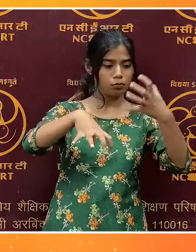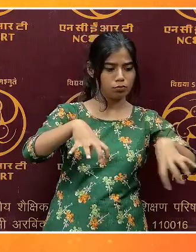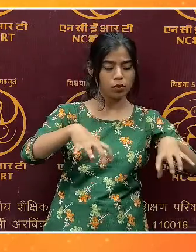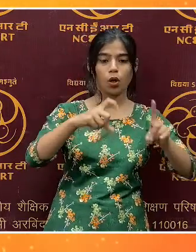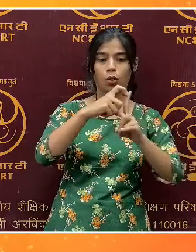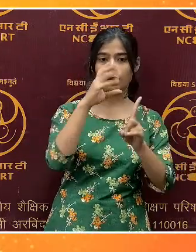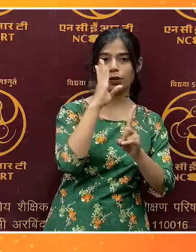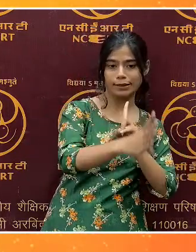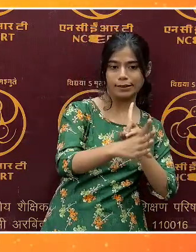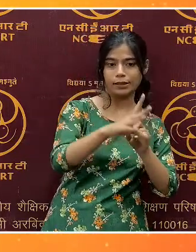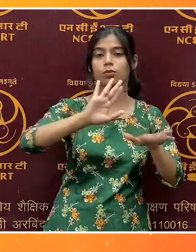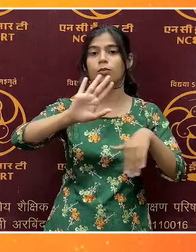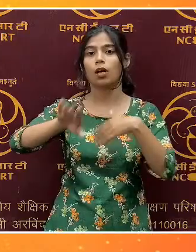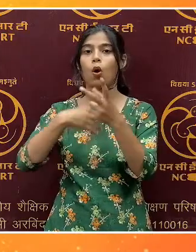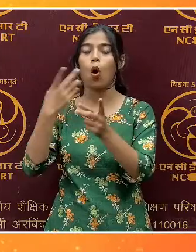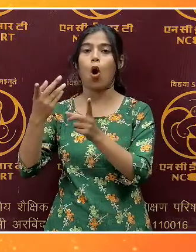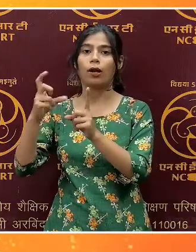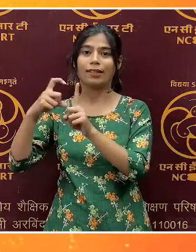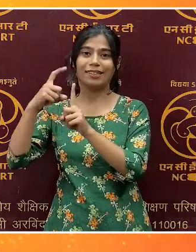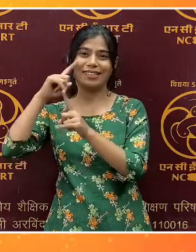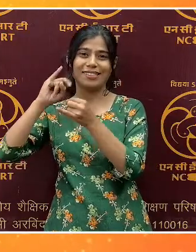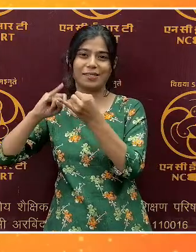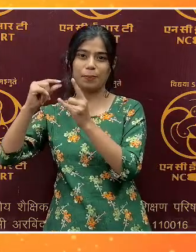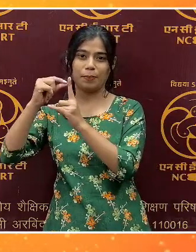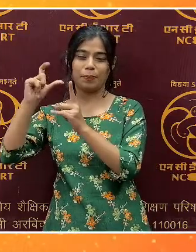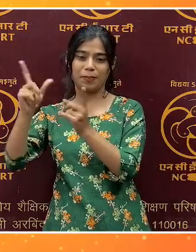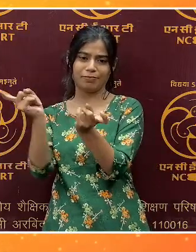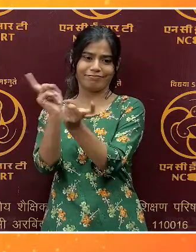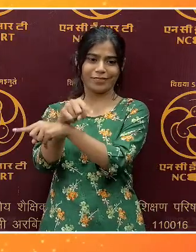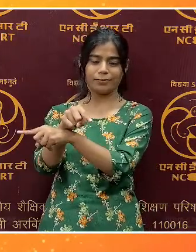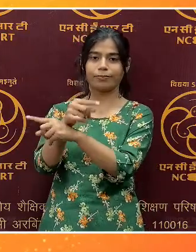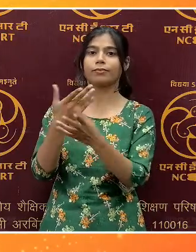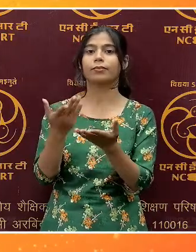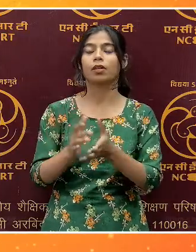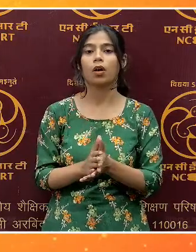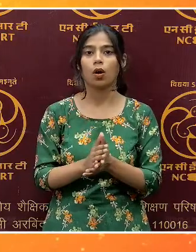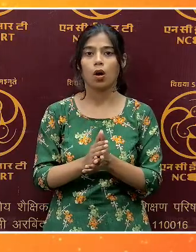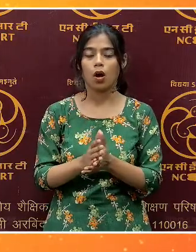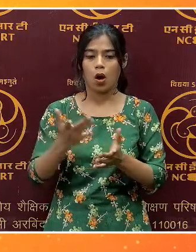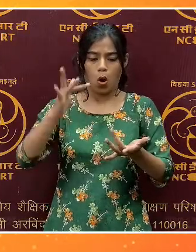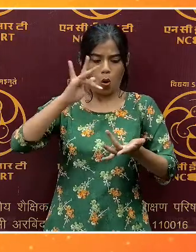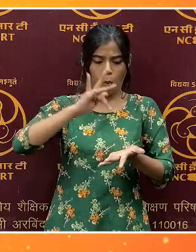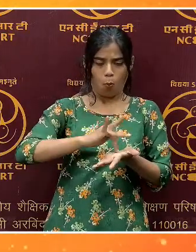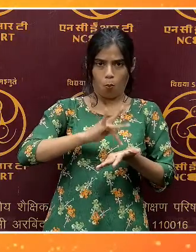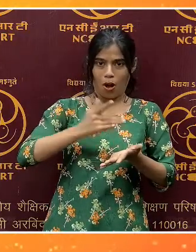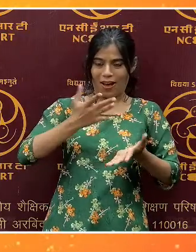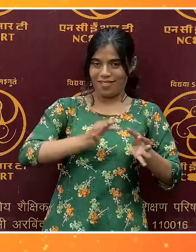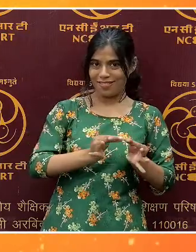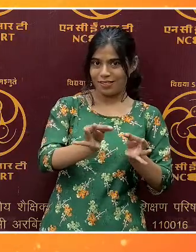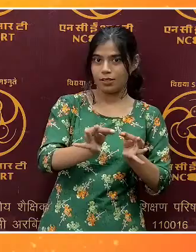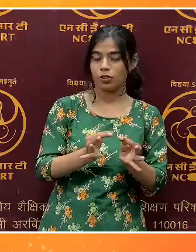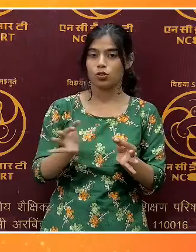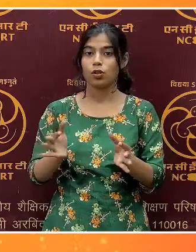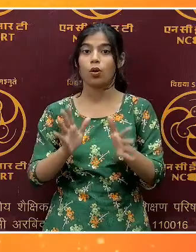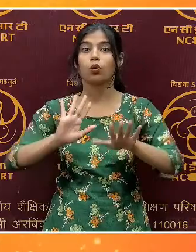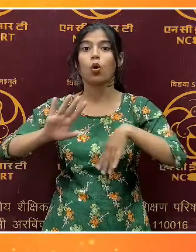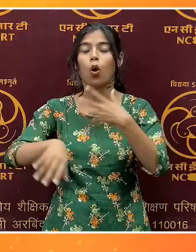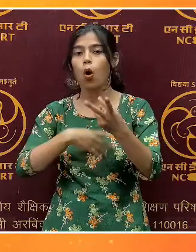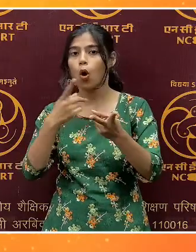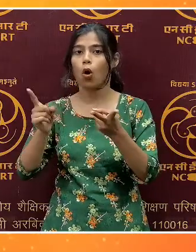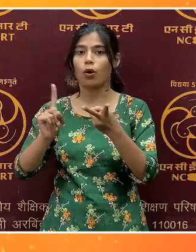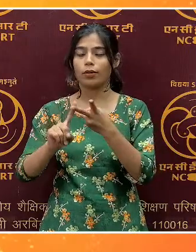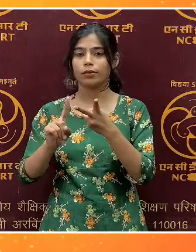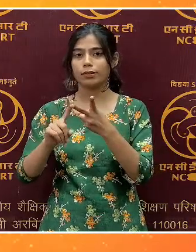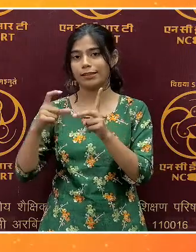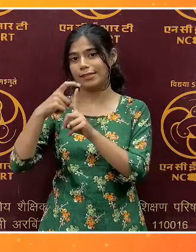and displacement, and also talk about position vector and displacement vector. जी.